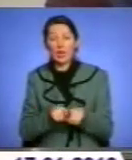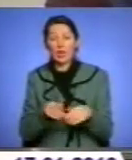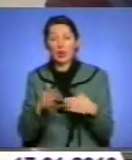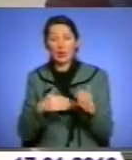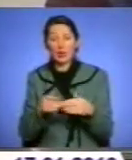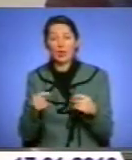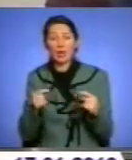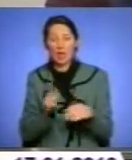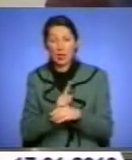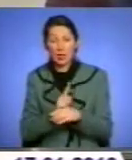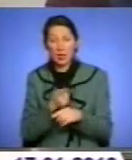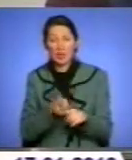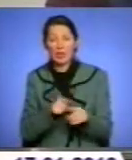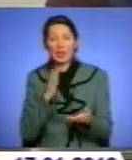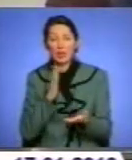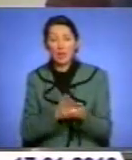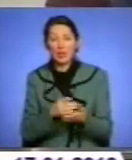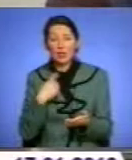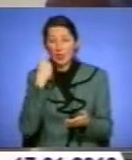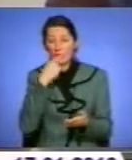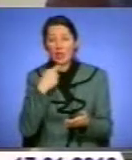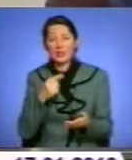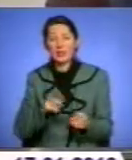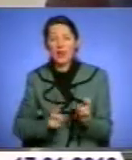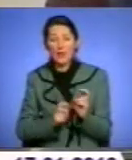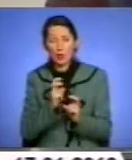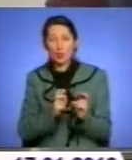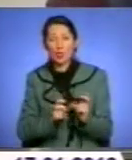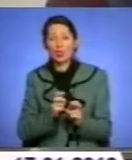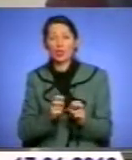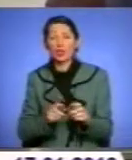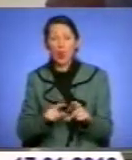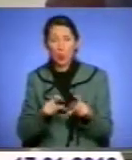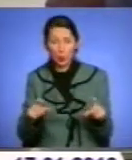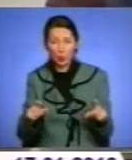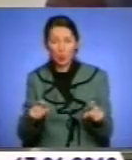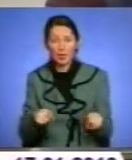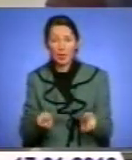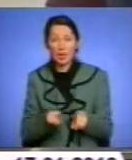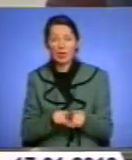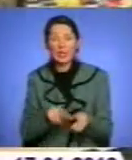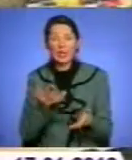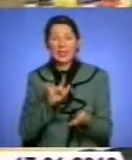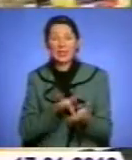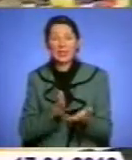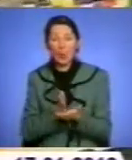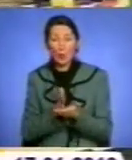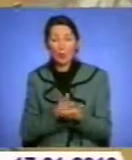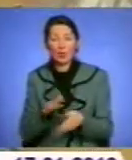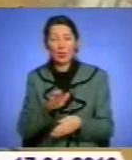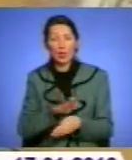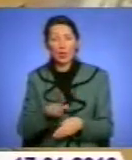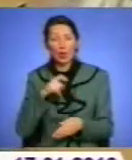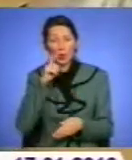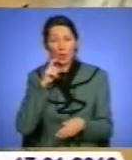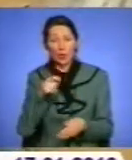як наявність власних виробничих потужностей та або центрів обслуговування на території України. Українці почали